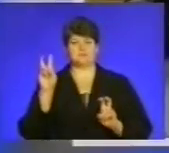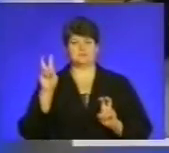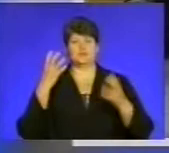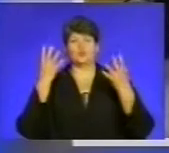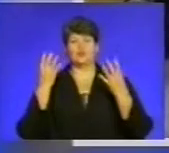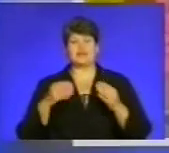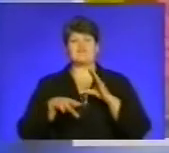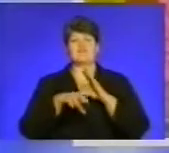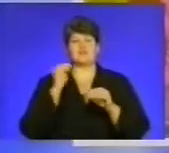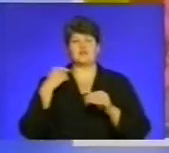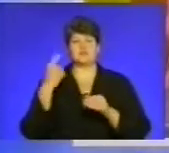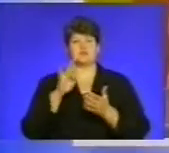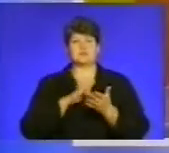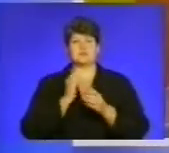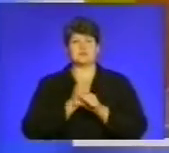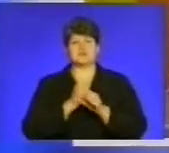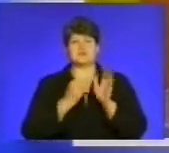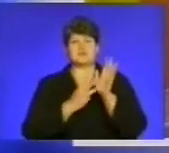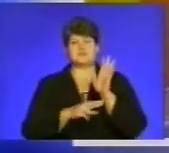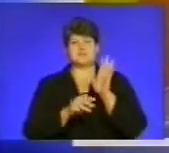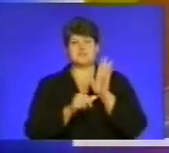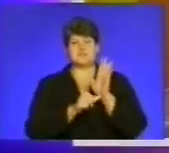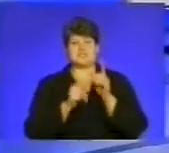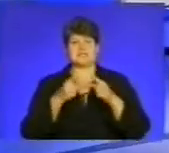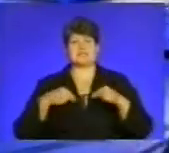виборів в обласному центрі працюватиме 86 дільниць.